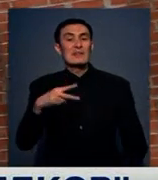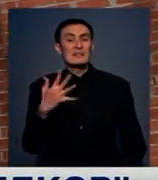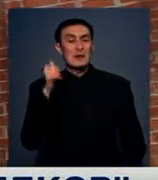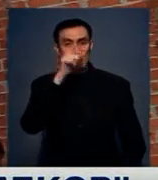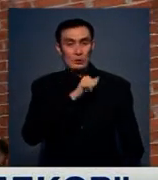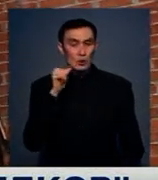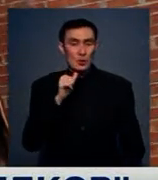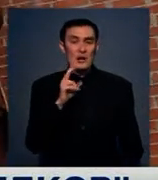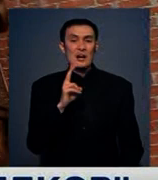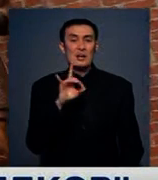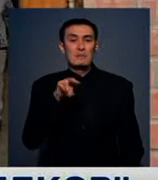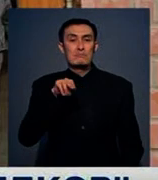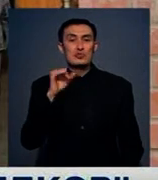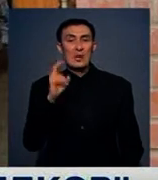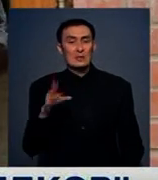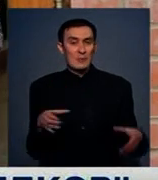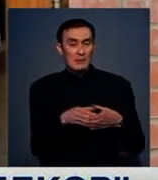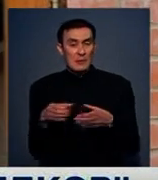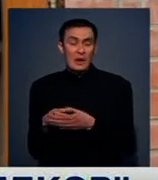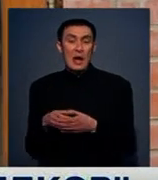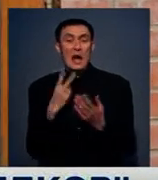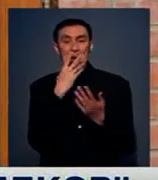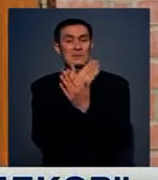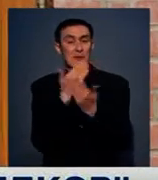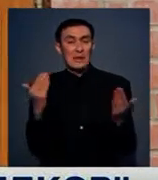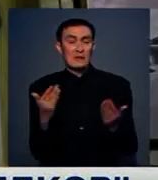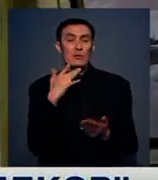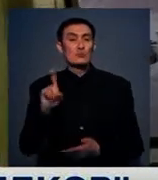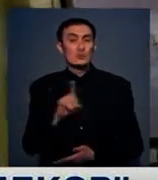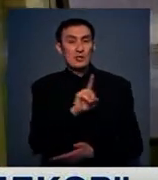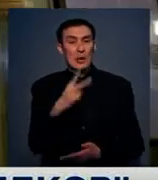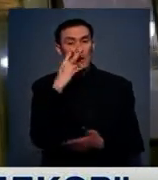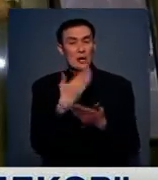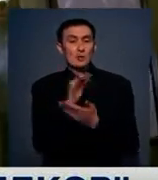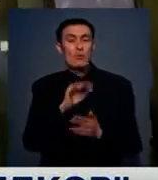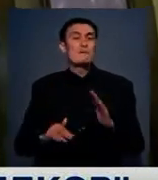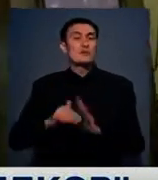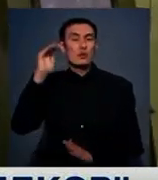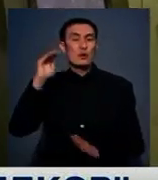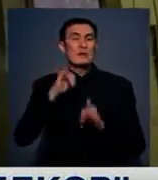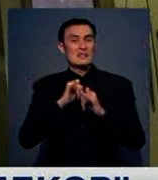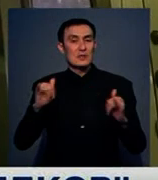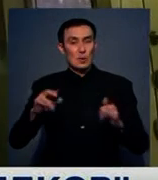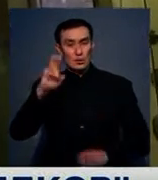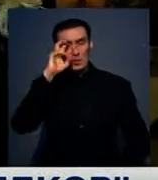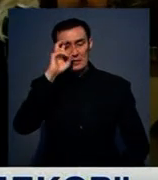1136-1225 годах кипчакскими племенами. А экспонаты, выставленные в местном музее, свидетельствуют о высоком развитии страны.